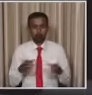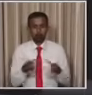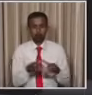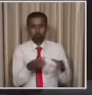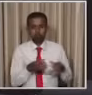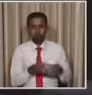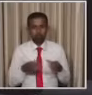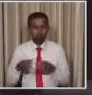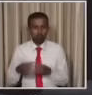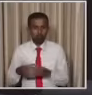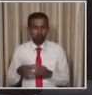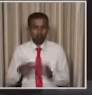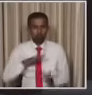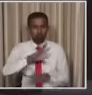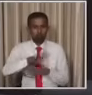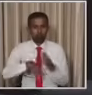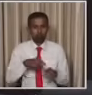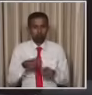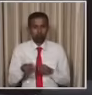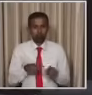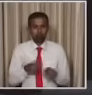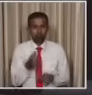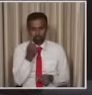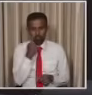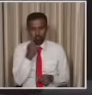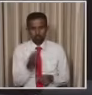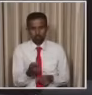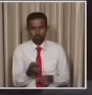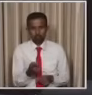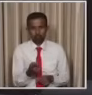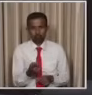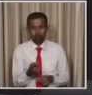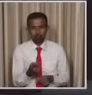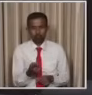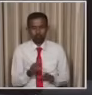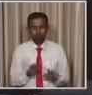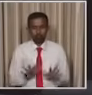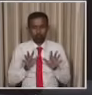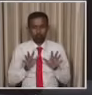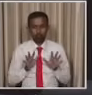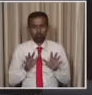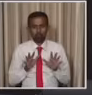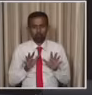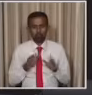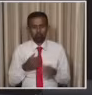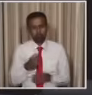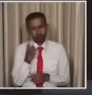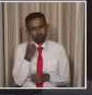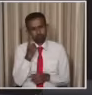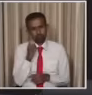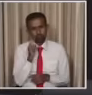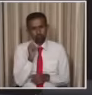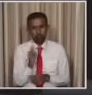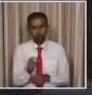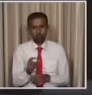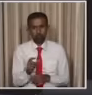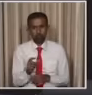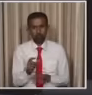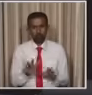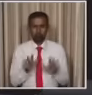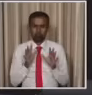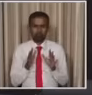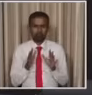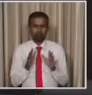පක්ෂත් කැළඹෙන විදිහ දැක්කම එක පැත්තකින් පුදුම හිතෙනවා, එක පැත්තකින් කල්පනා කරලා බලද්දි පුදුම